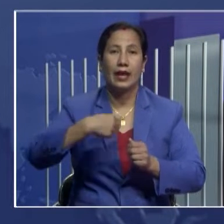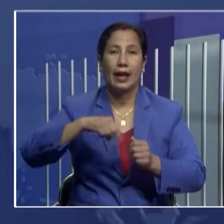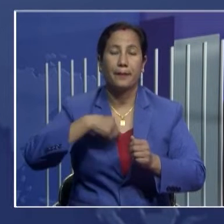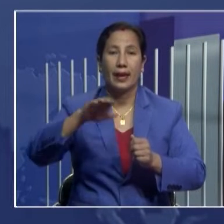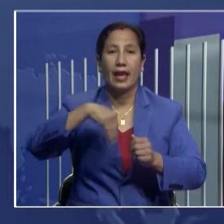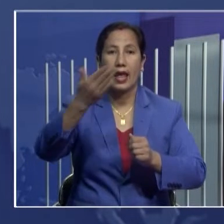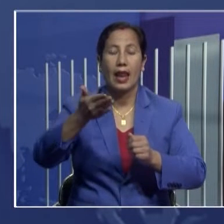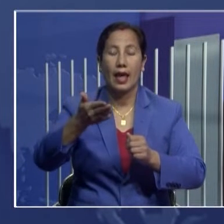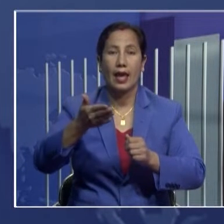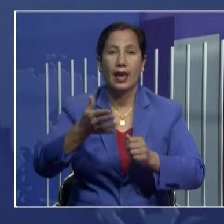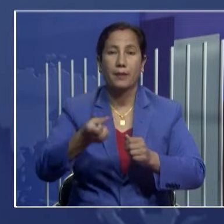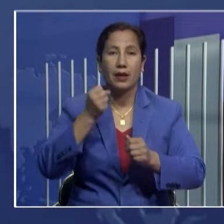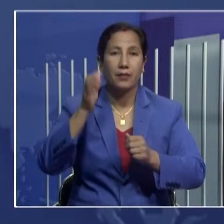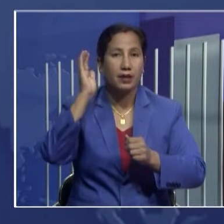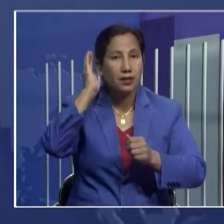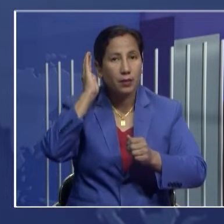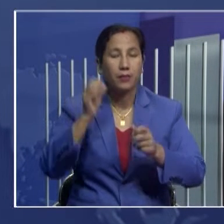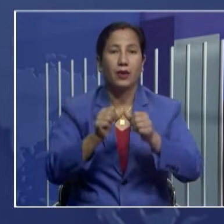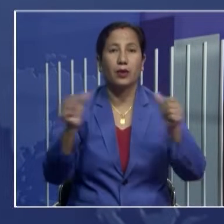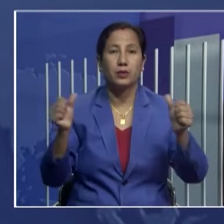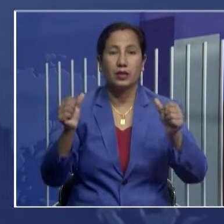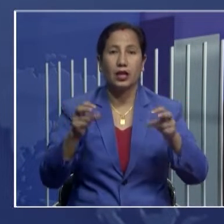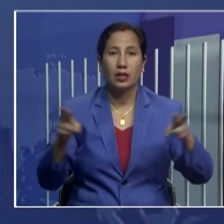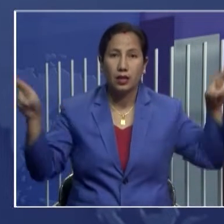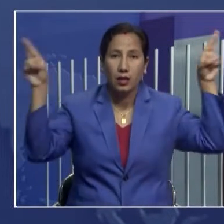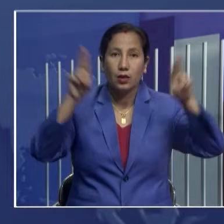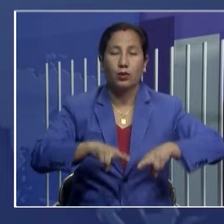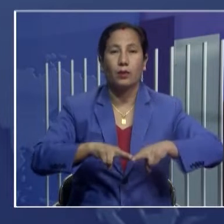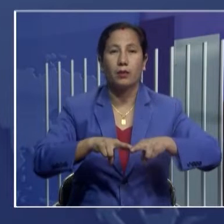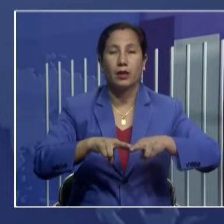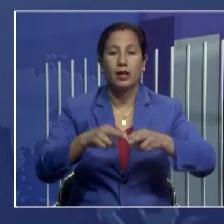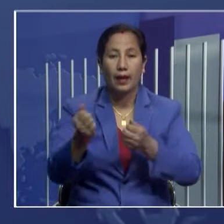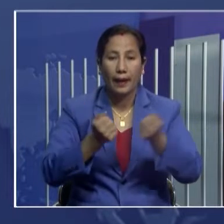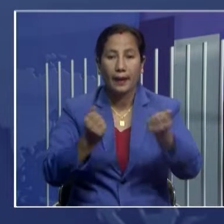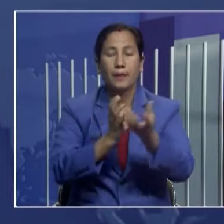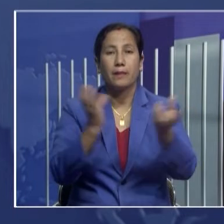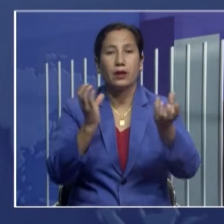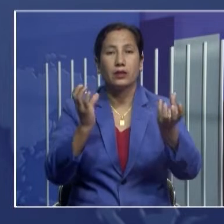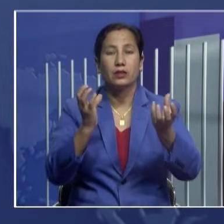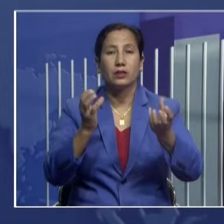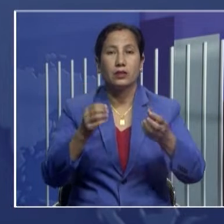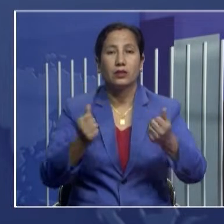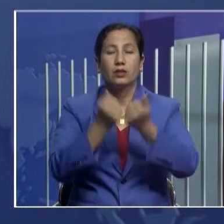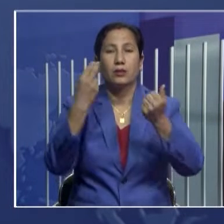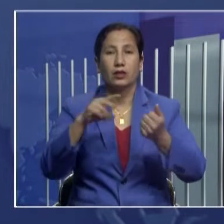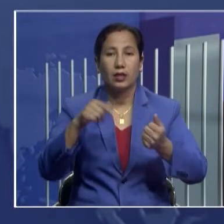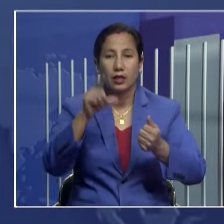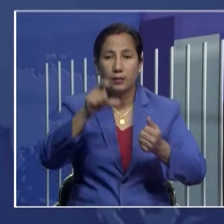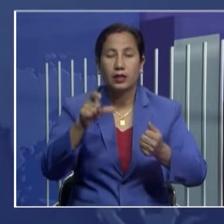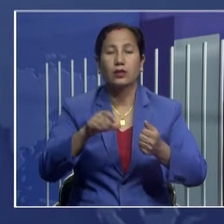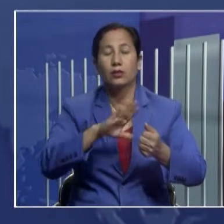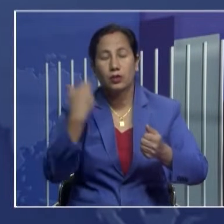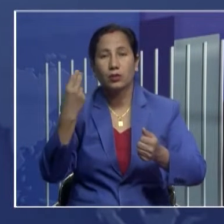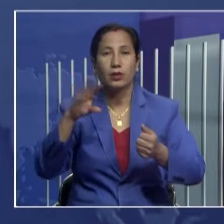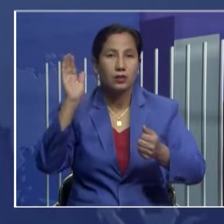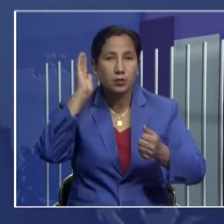हामीलाई स्टुडियोमा प्राप्त समाचार अनुसार रोल्पामा बस दुर्घटना भएको छ। केही व्यक्तिको मृत्यु भएको समाचार छ।